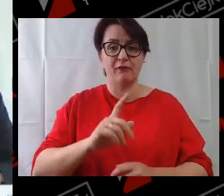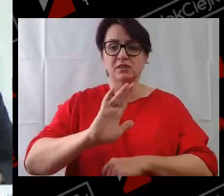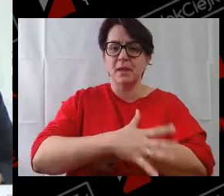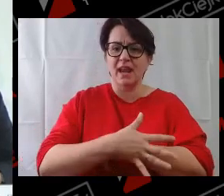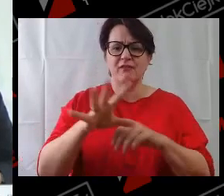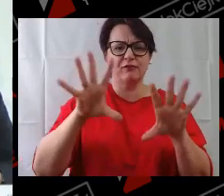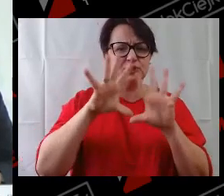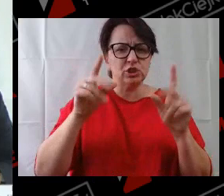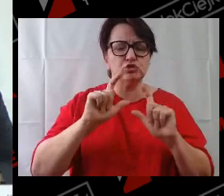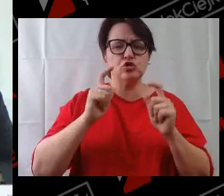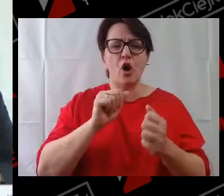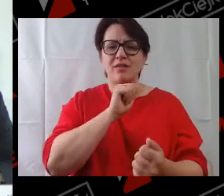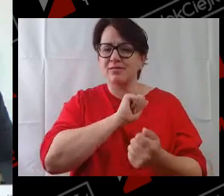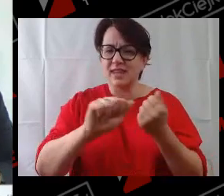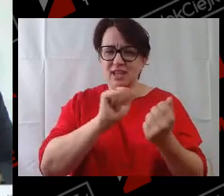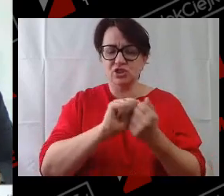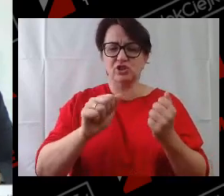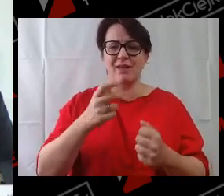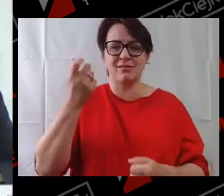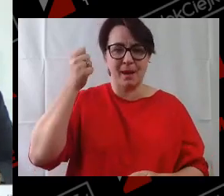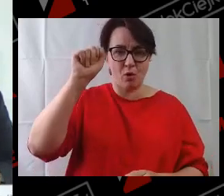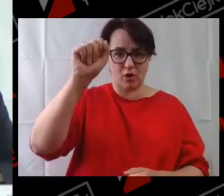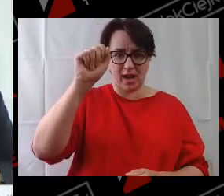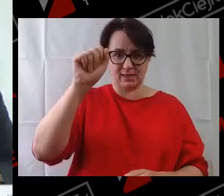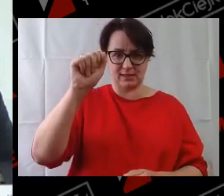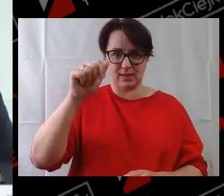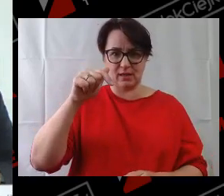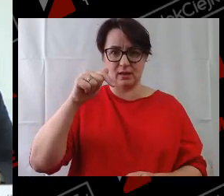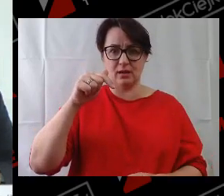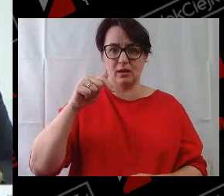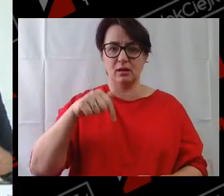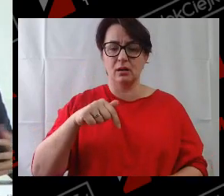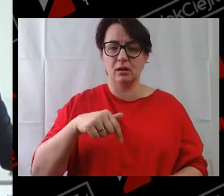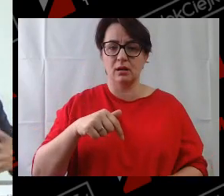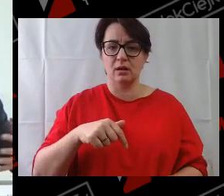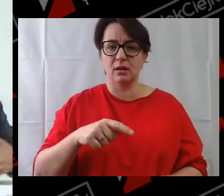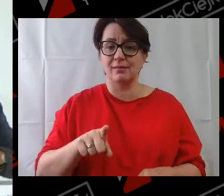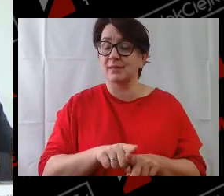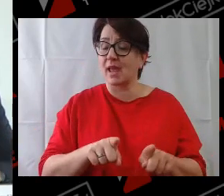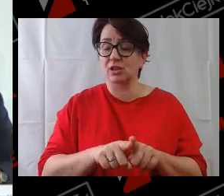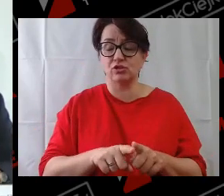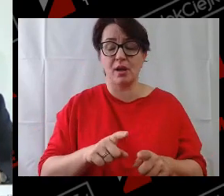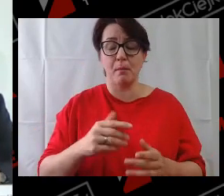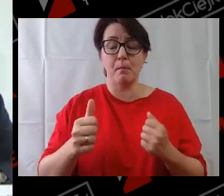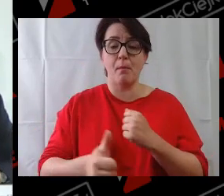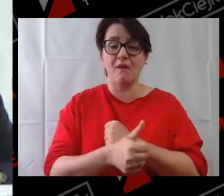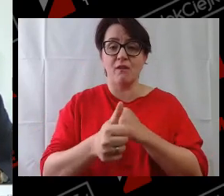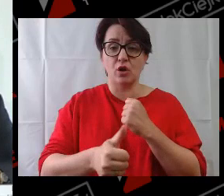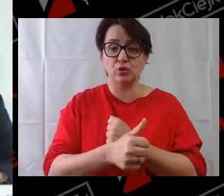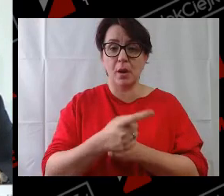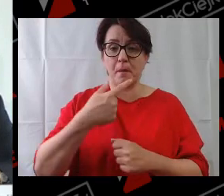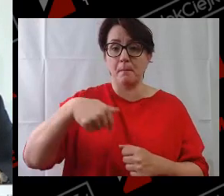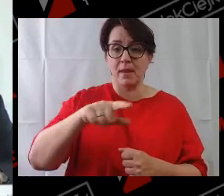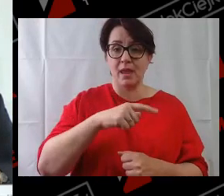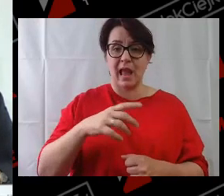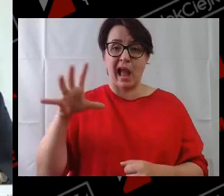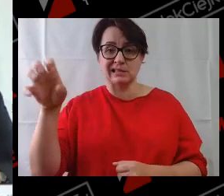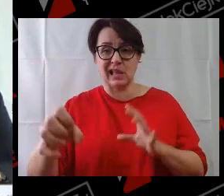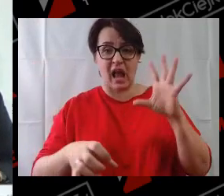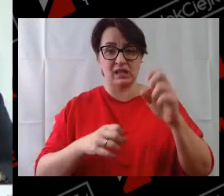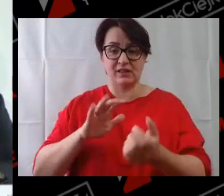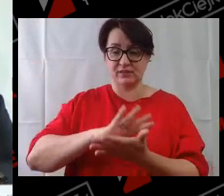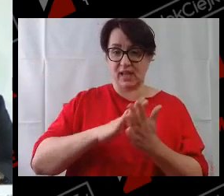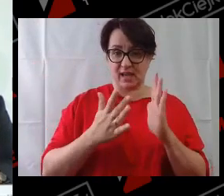co rozsadza dyskredytuje demokrację w i i powoduje że się sobie nawzajem wrzucamy do gardeł